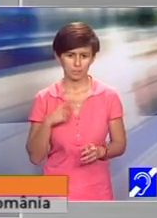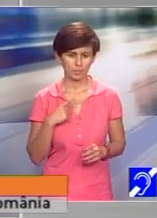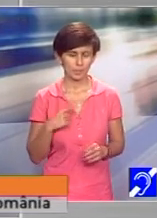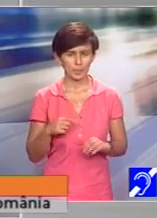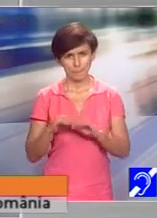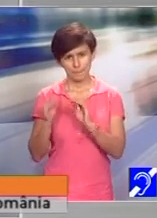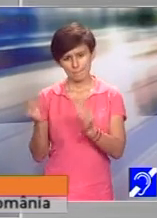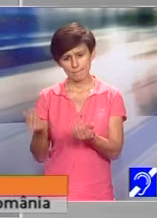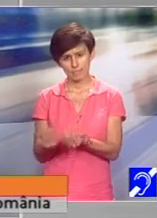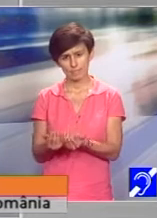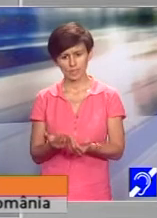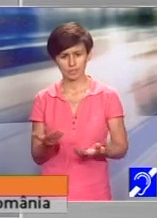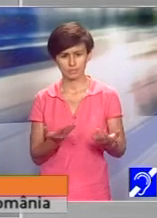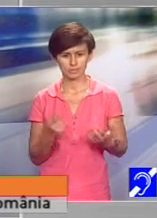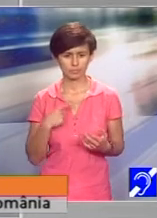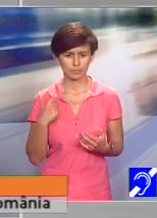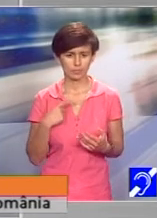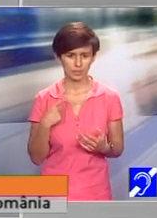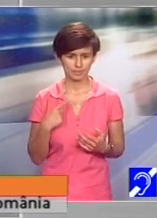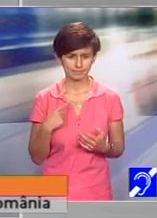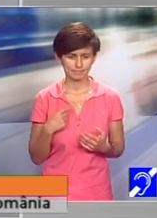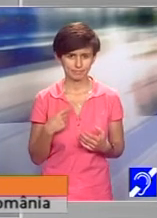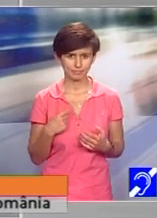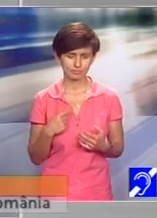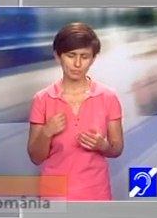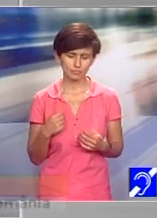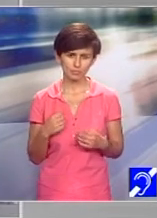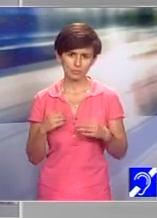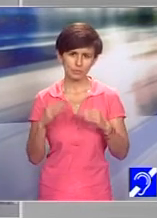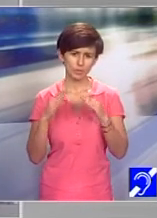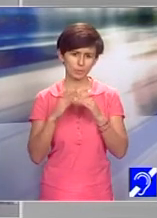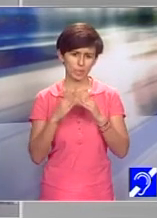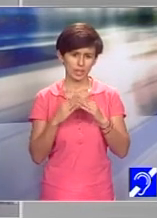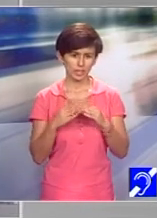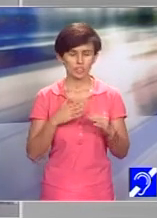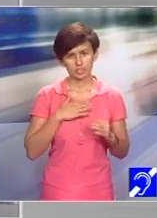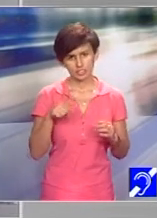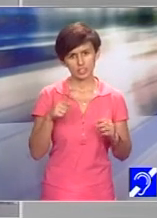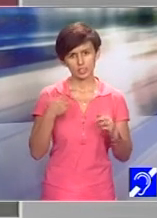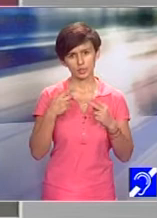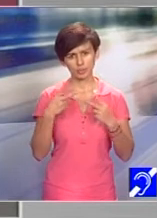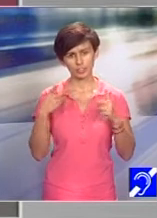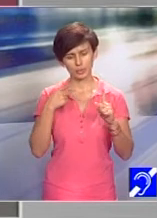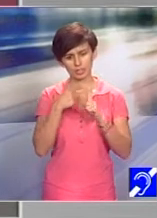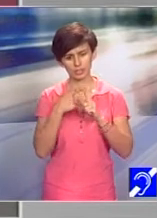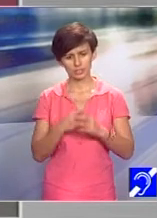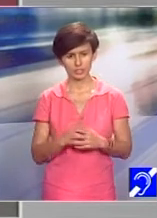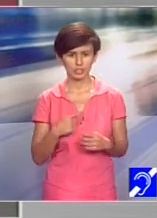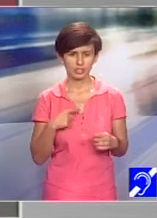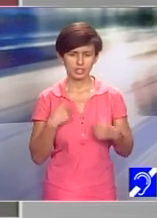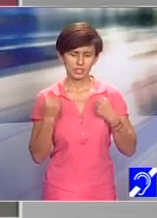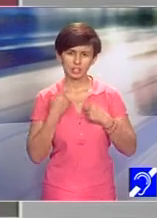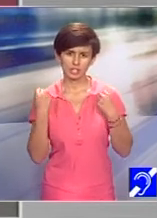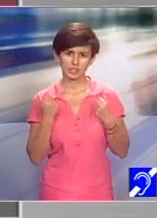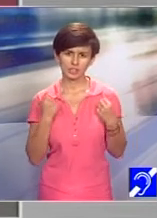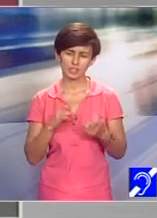este la domiciliu. Sunt anumite ambulanțe private. Sunteți în activitate, indiferent că sunteți mulțumiți sau nemulțumiți, încercați